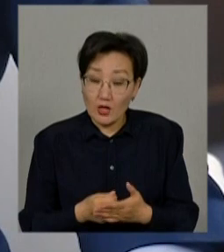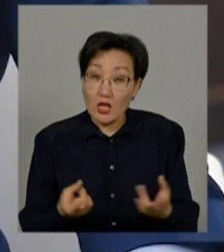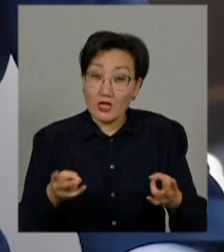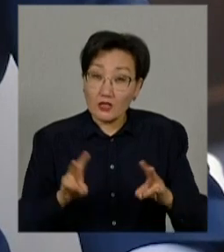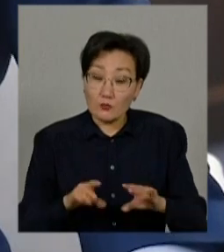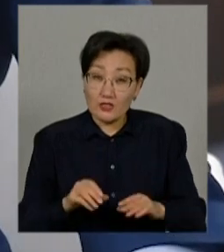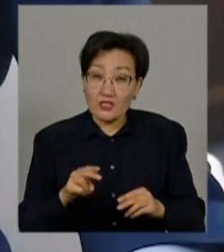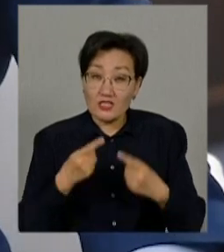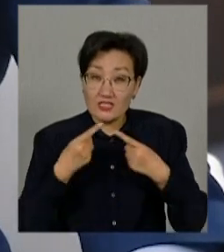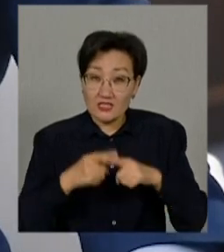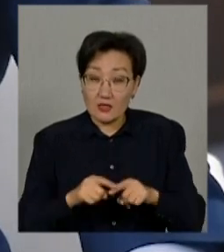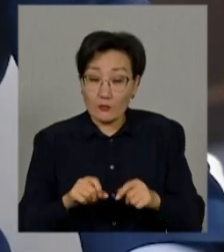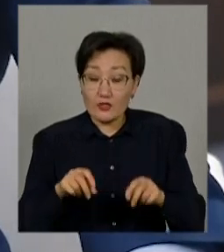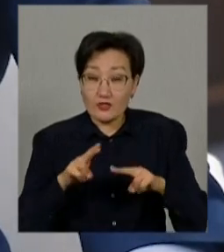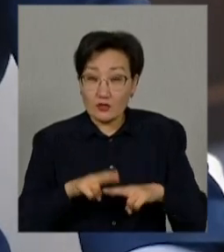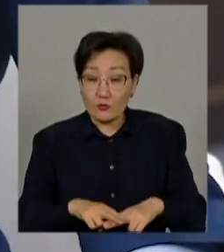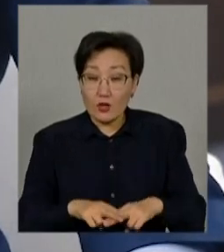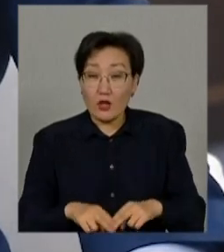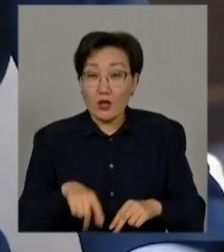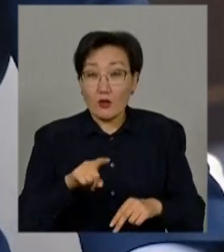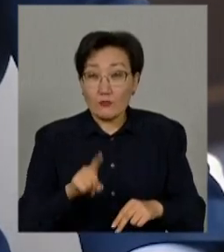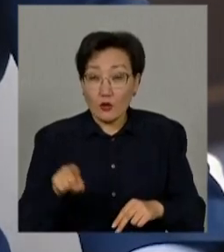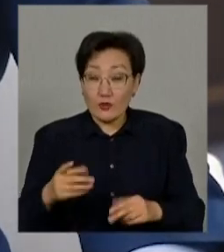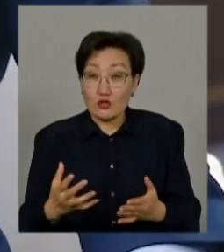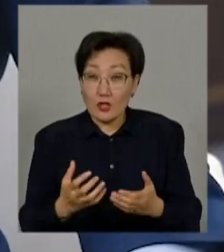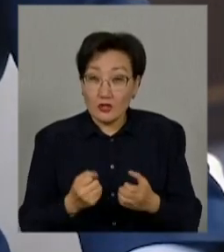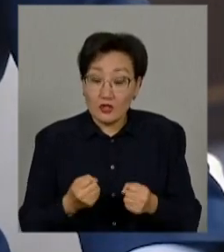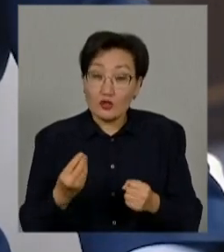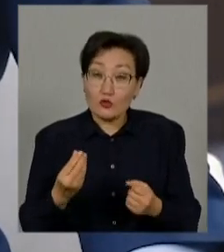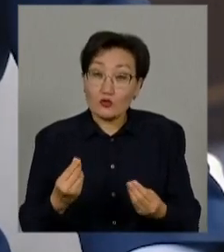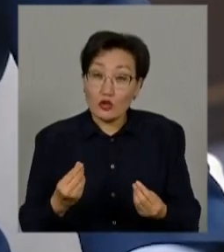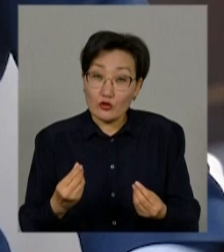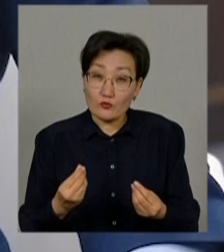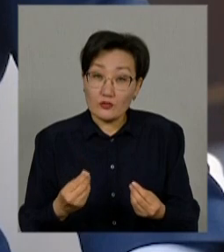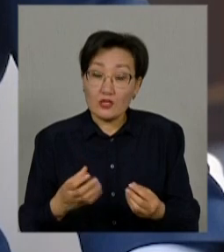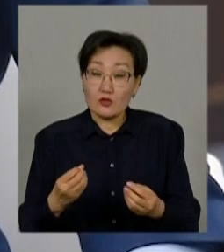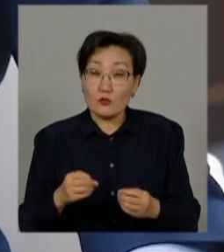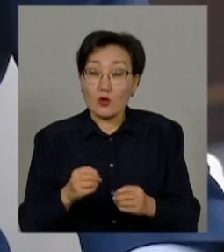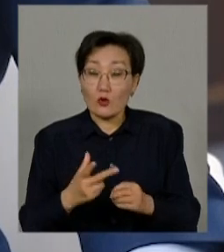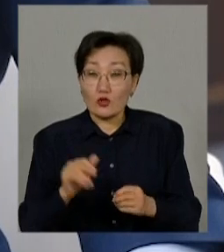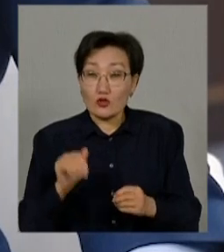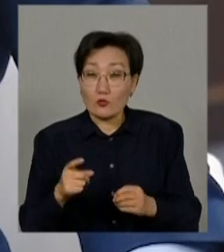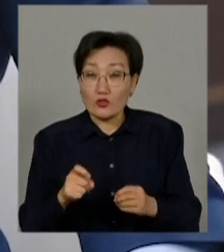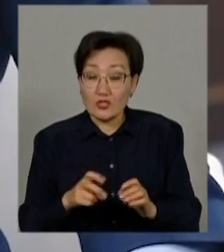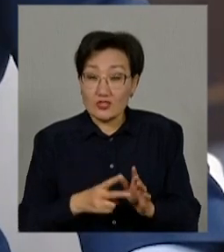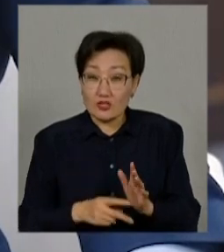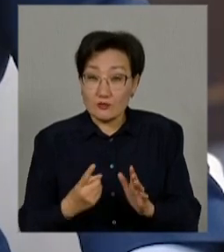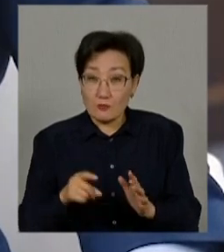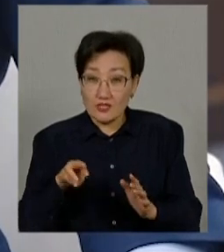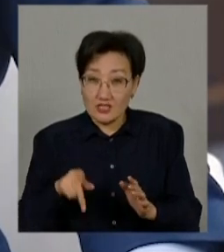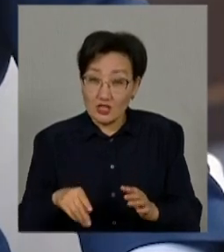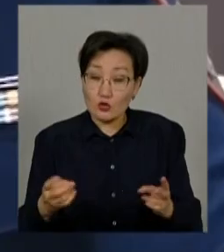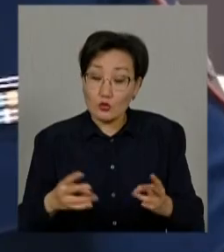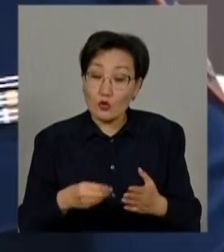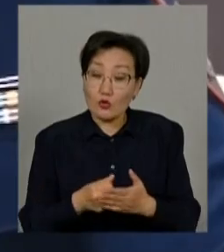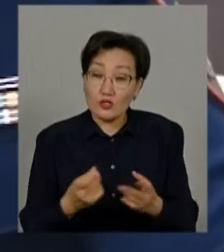Қалғаны техпаспорт пен мемлекеттік нөмір үшін алынатын төлемдер. Олар үшін тағы 13 171 теңге төлеу